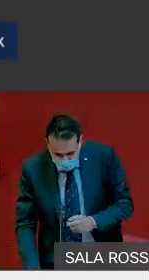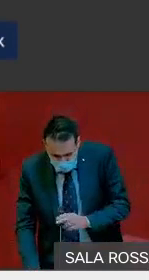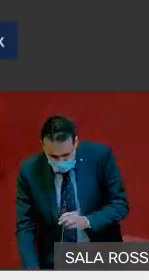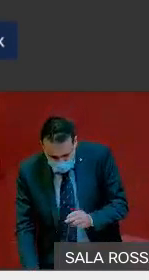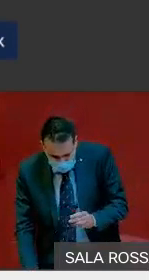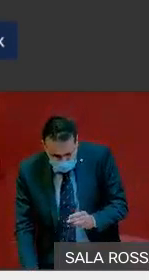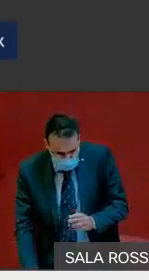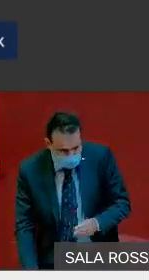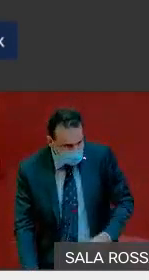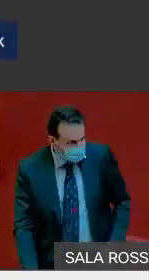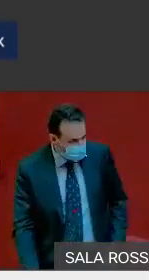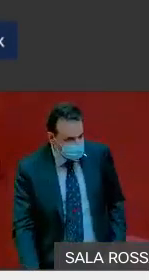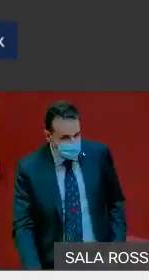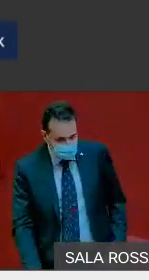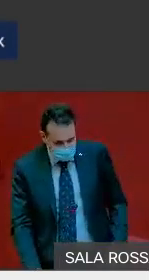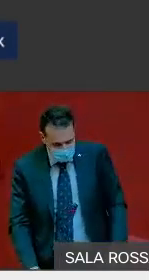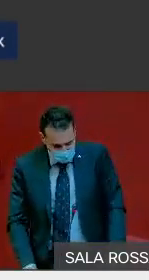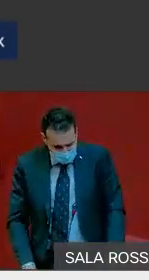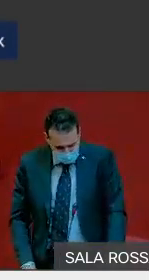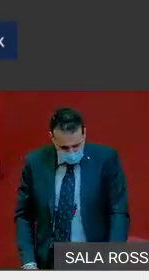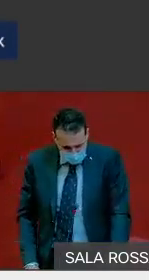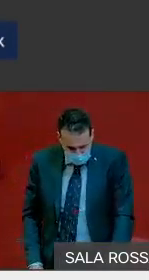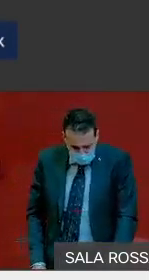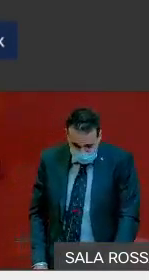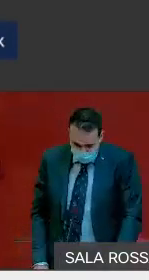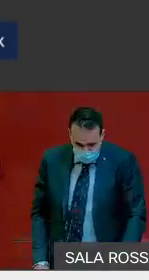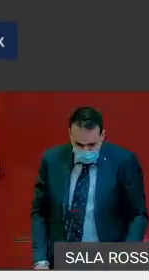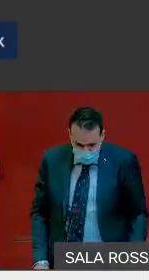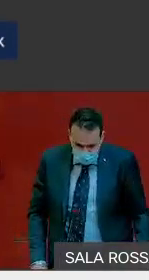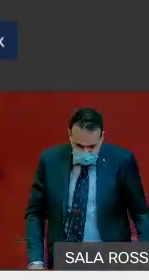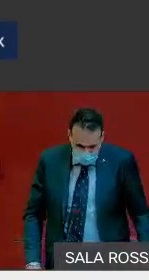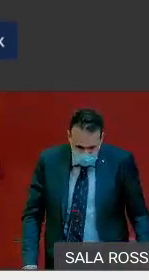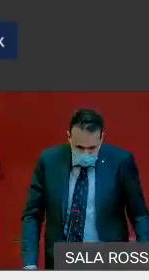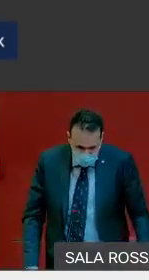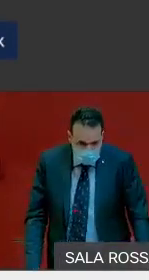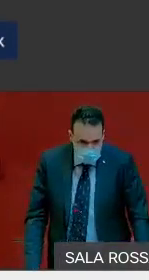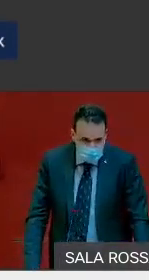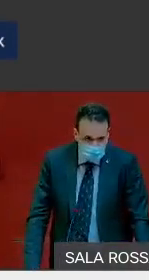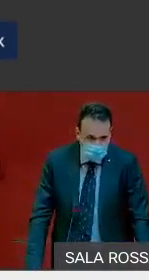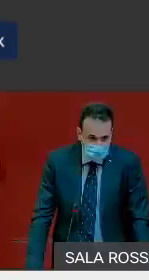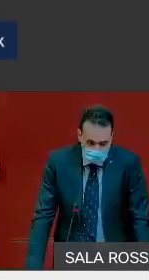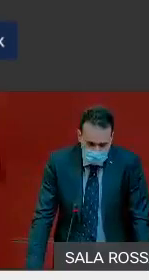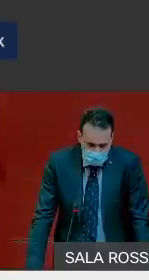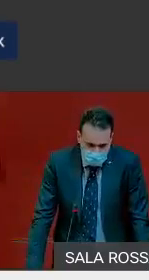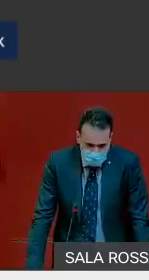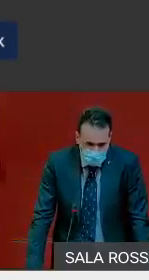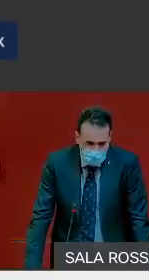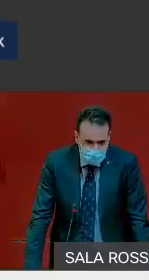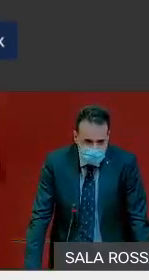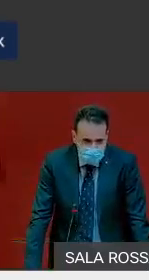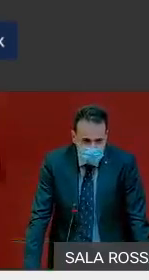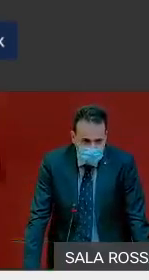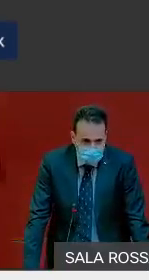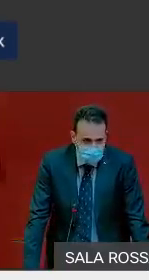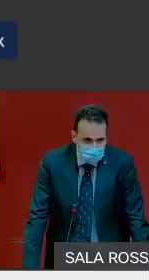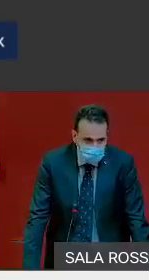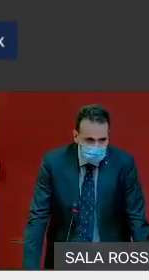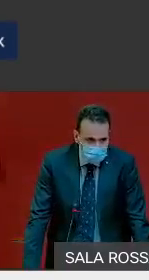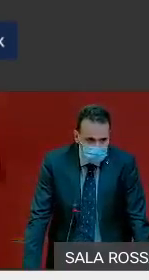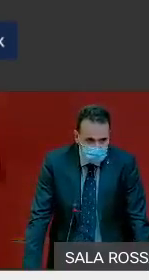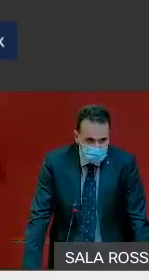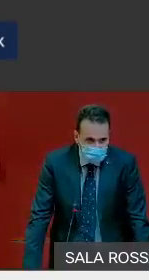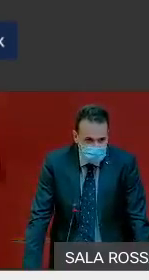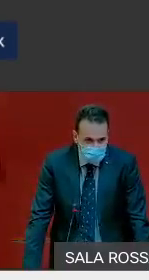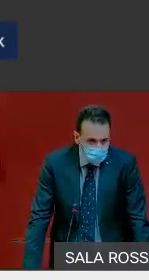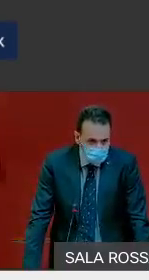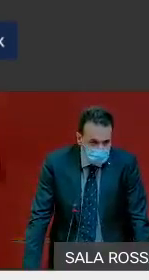grazie consigliere grazie presidente quello che lei pone ovviamente è un obiettivo importante per tutta la città